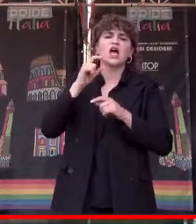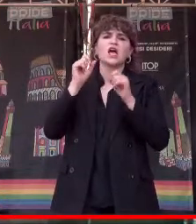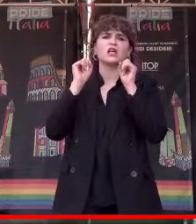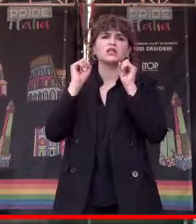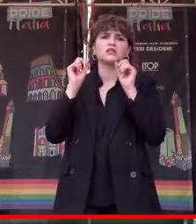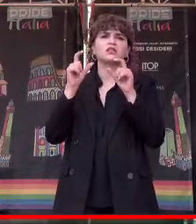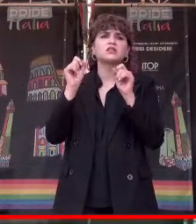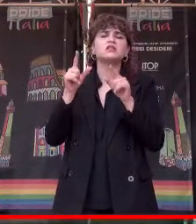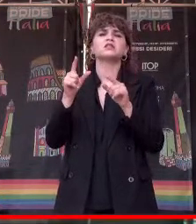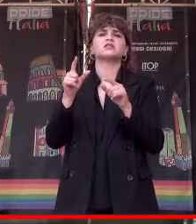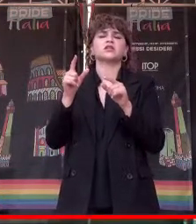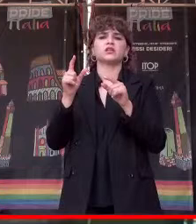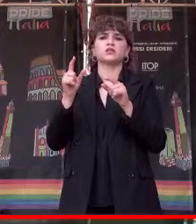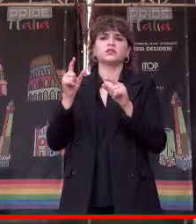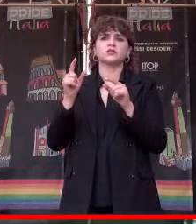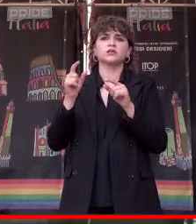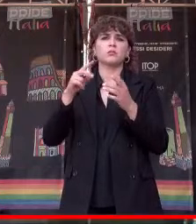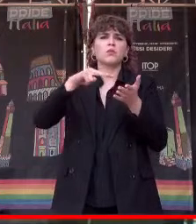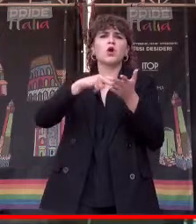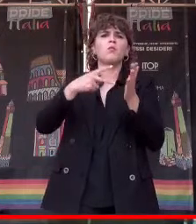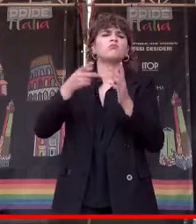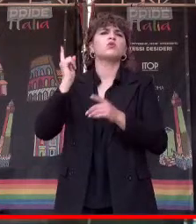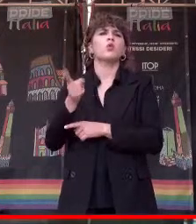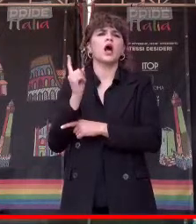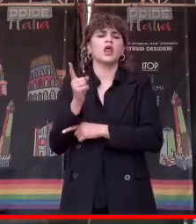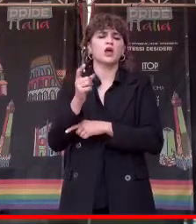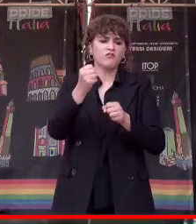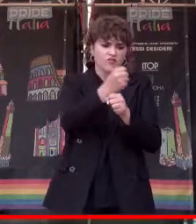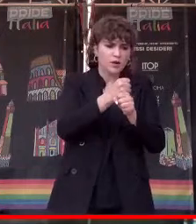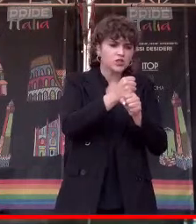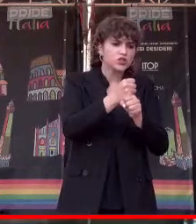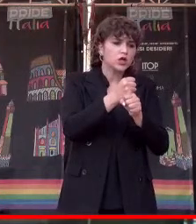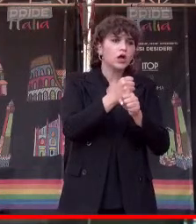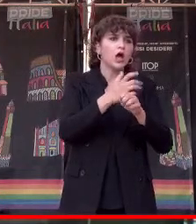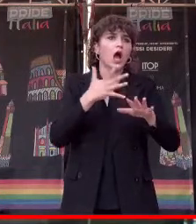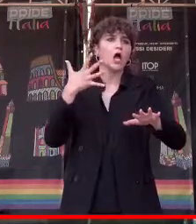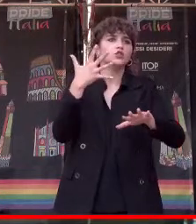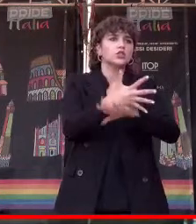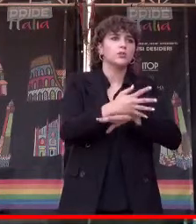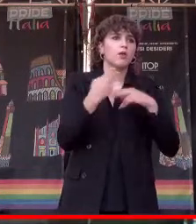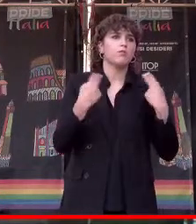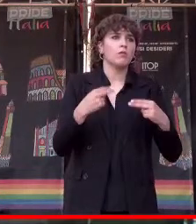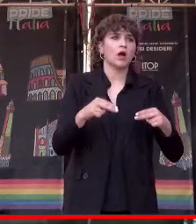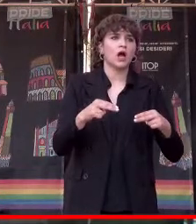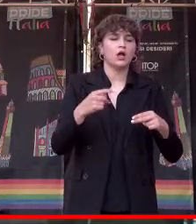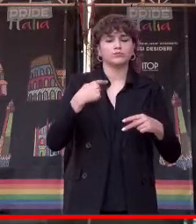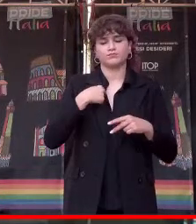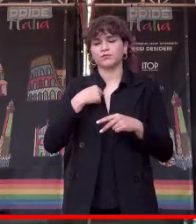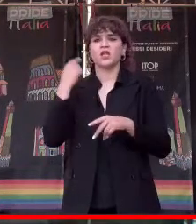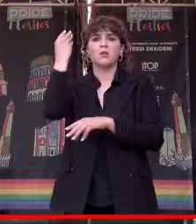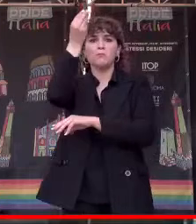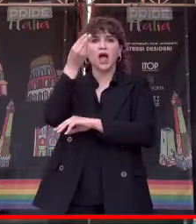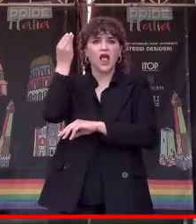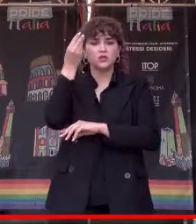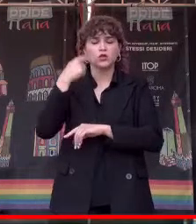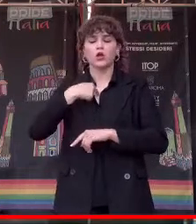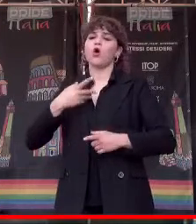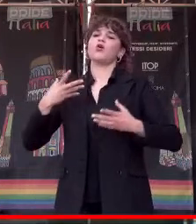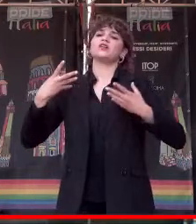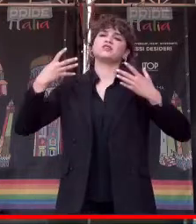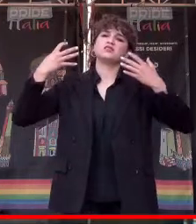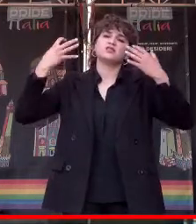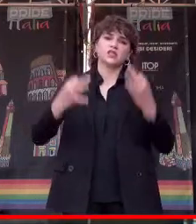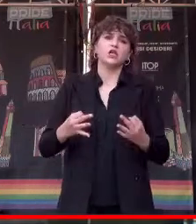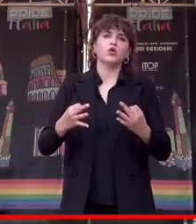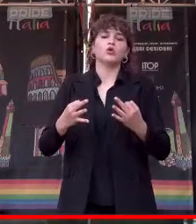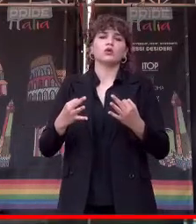che la farmacia non è accessibile. Io penso e sono sicura che